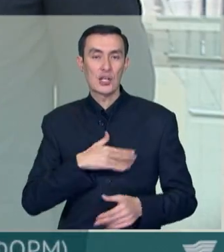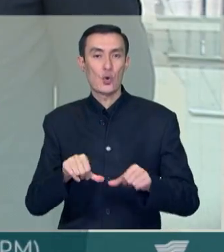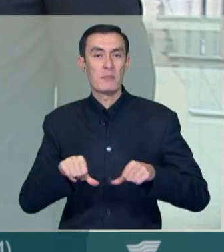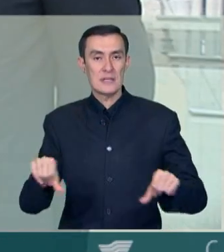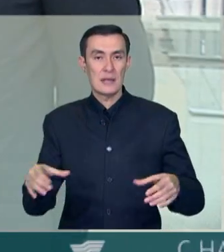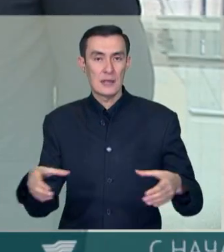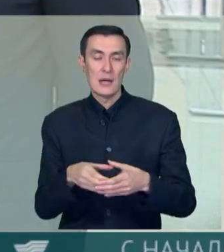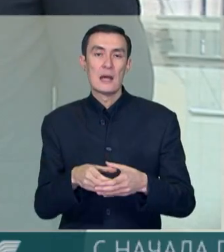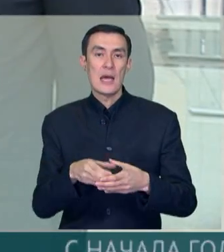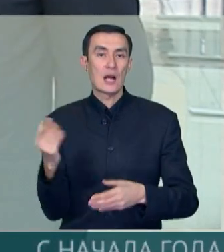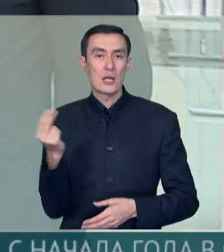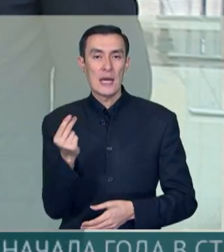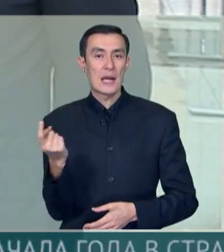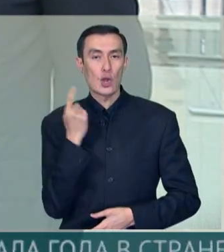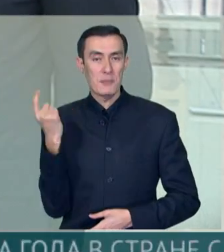комитет